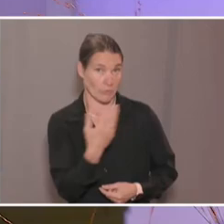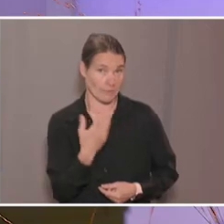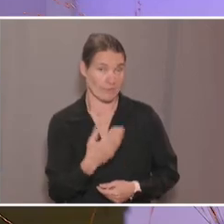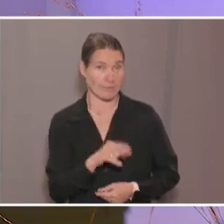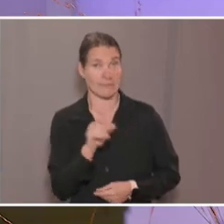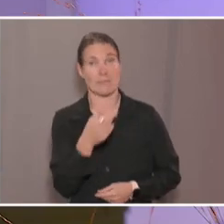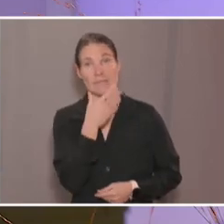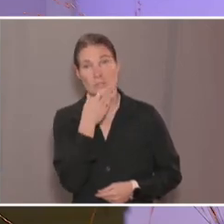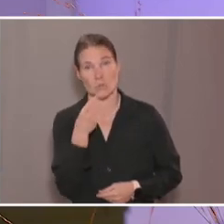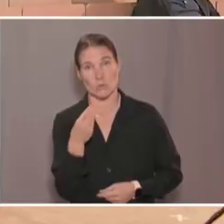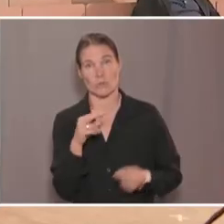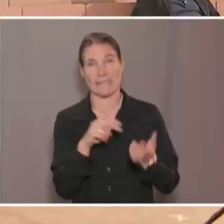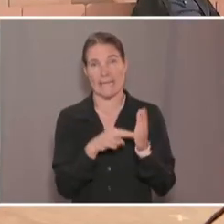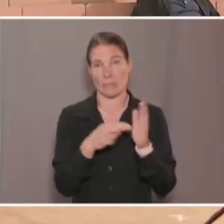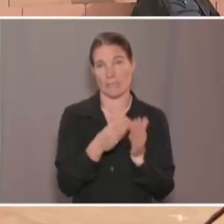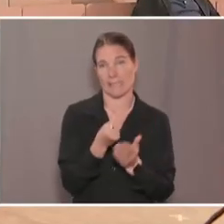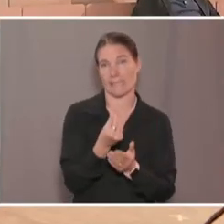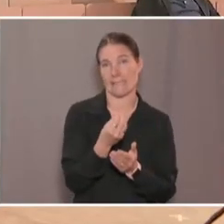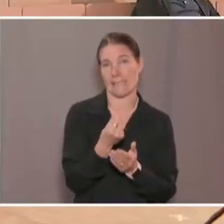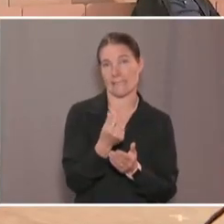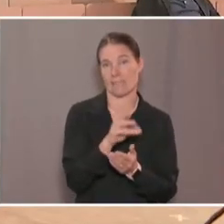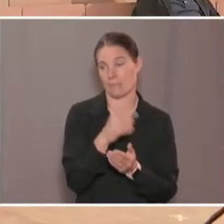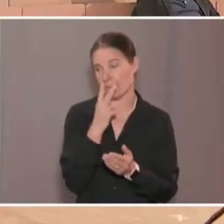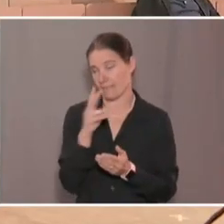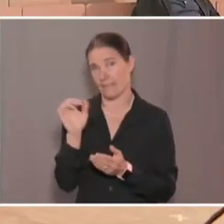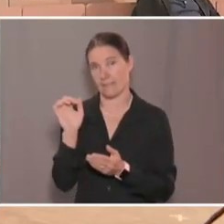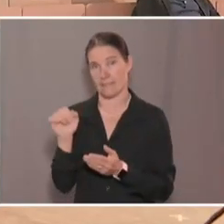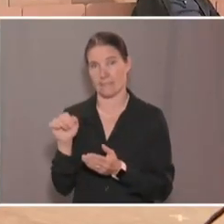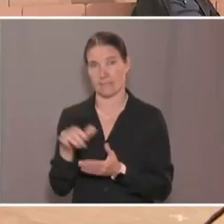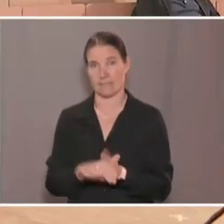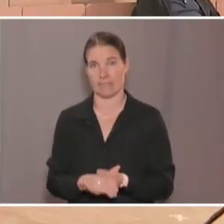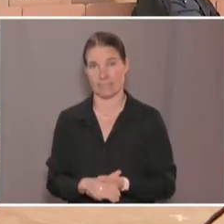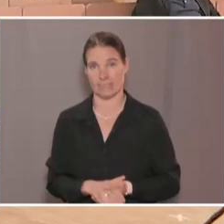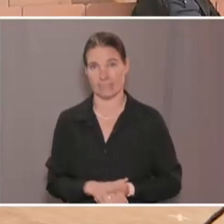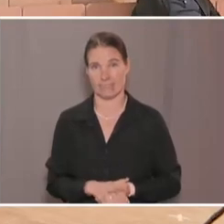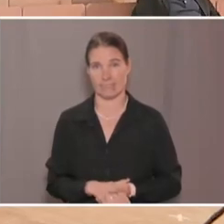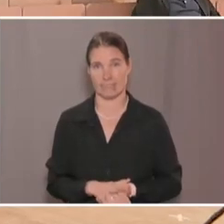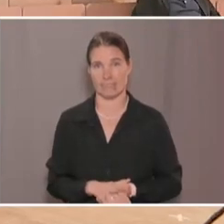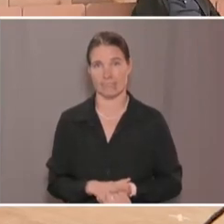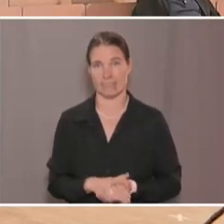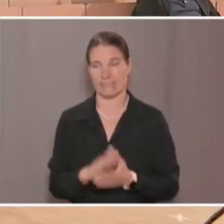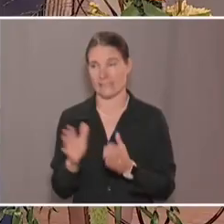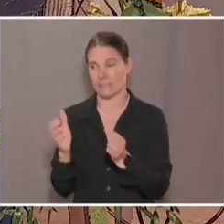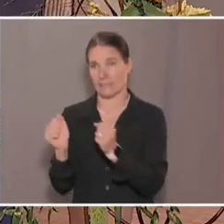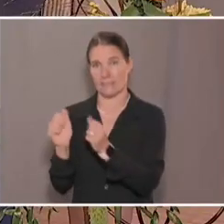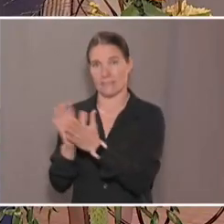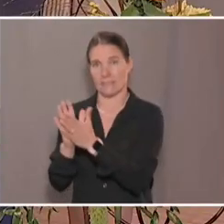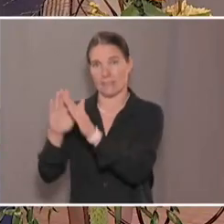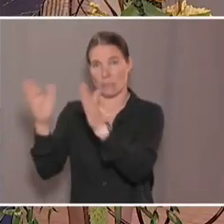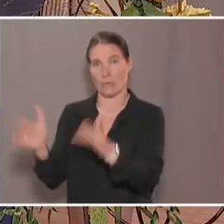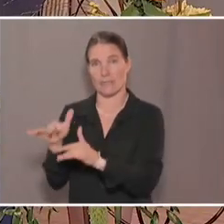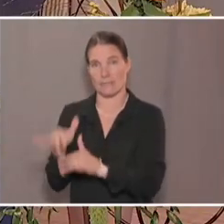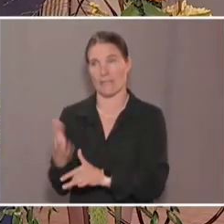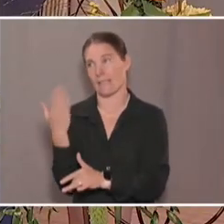schön, wie die eingeplanten Gelder dann vor Ort auch umgesetzt werden. Wenn handfeste Gebäude entstehen, ich hatte